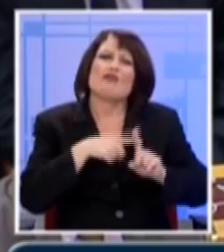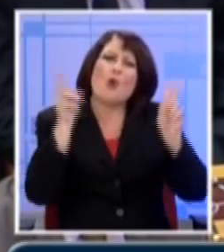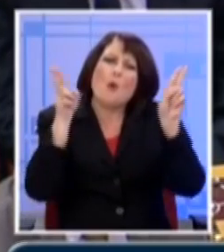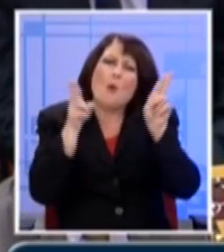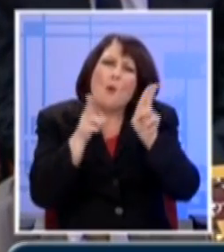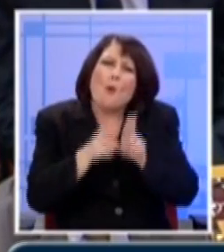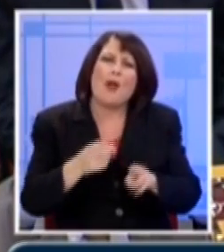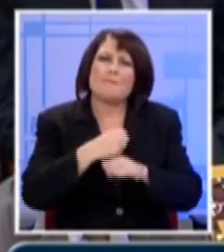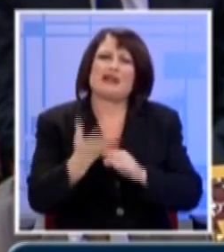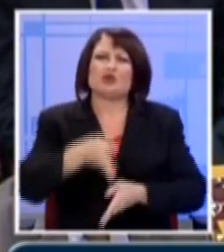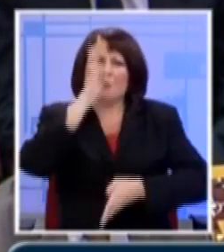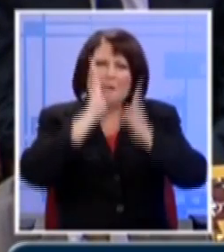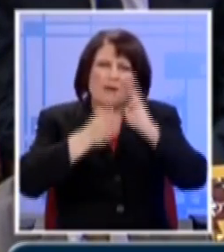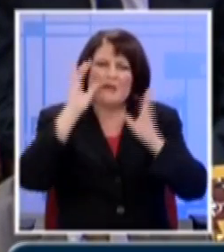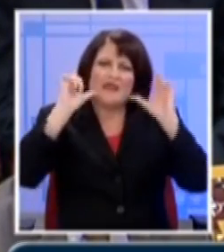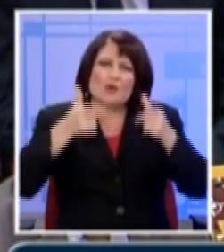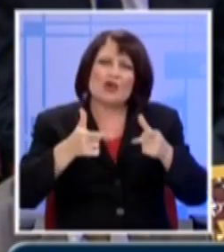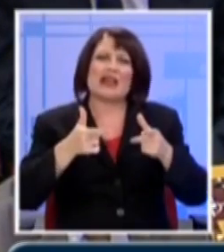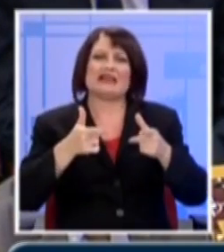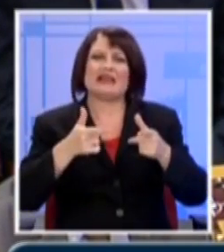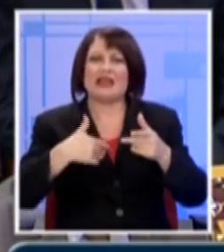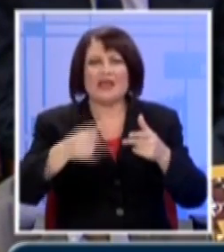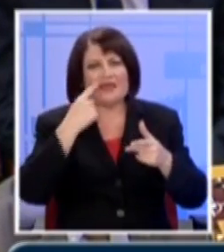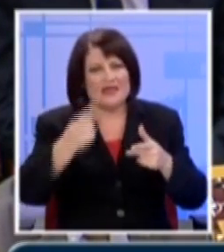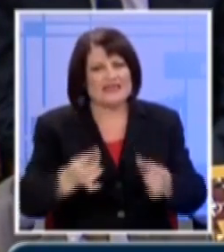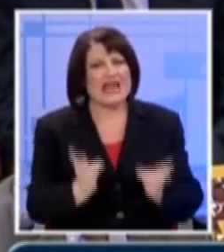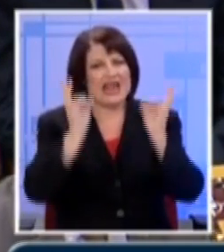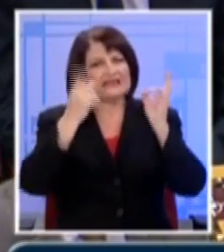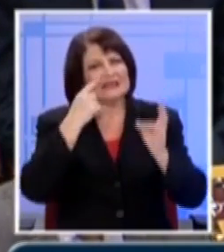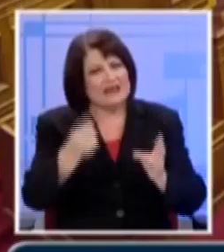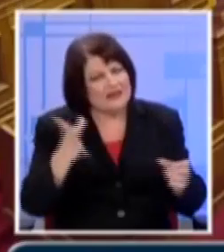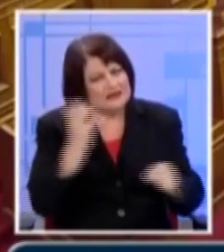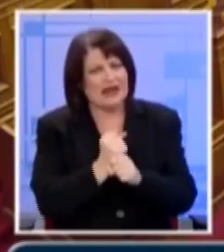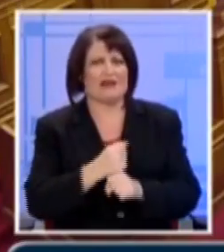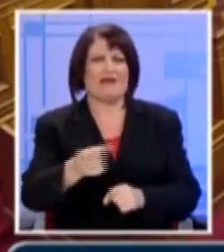ως ΠΑΣΟΚ και Δημοκρατική Παράταξη. Έρχεται και η Ανάσταση, κύριε Κουβέλη.